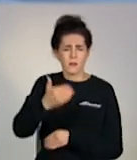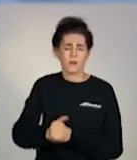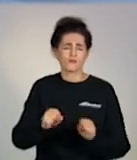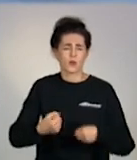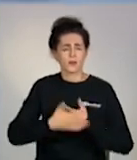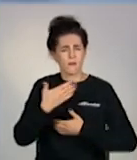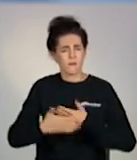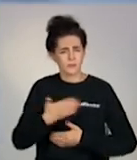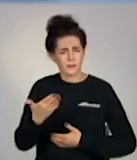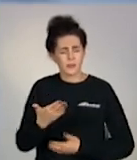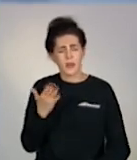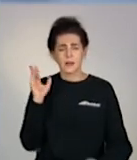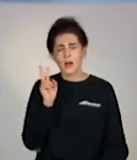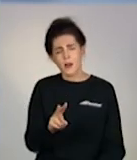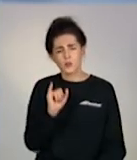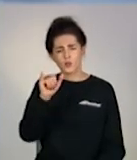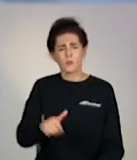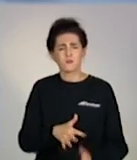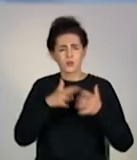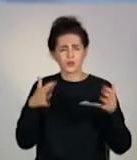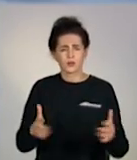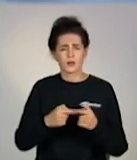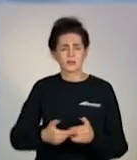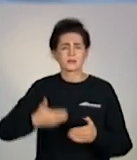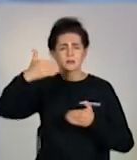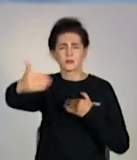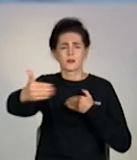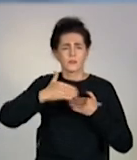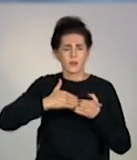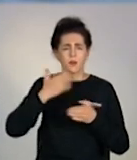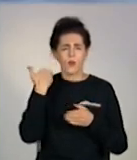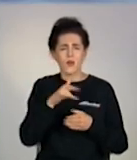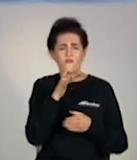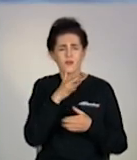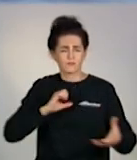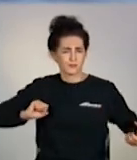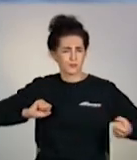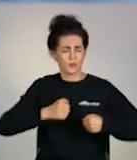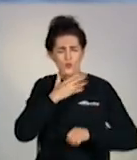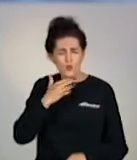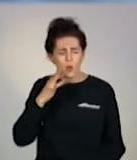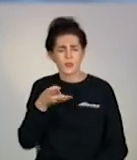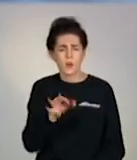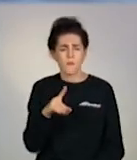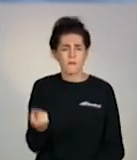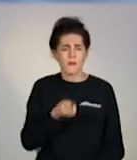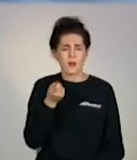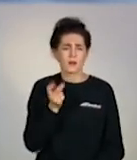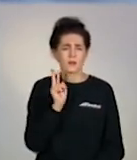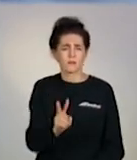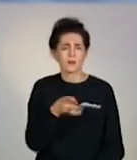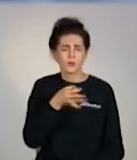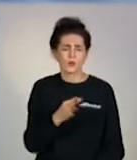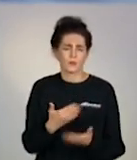наказан будеш. Тролейбуси, у них велике розстояння, особливо, коли в час пік, звісно, мало тролейбусів, але хоча б в час